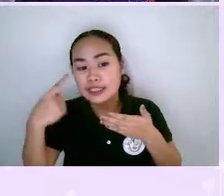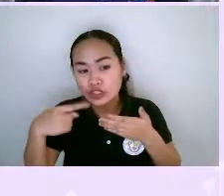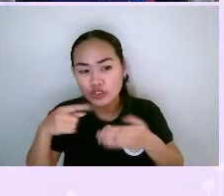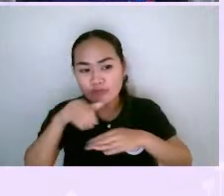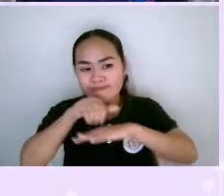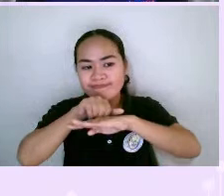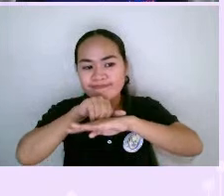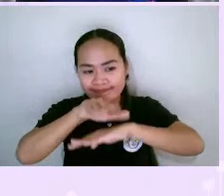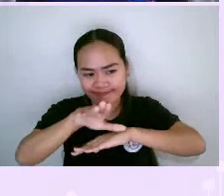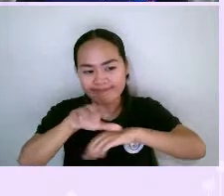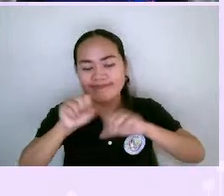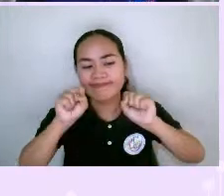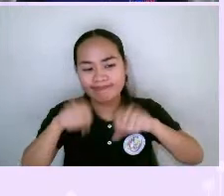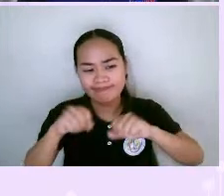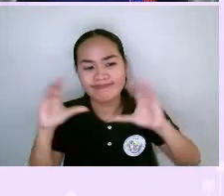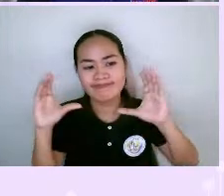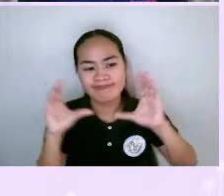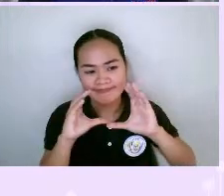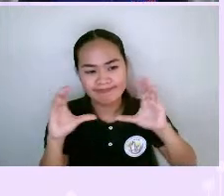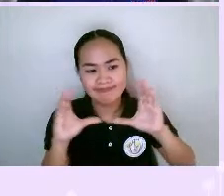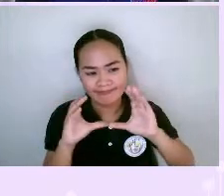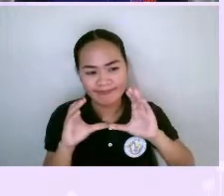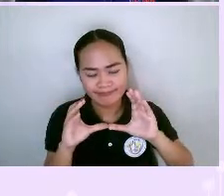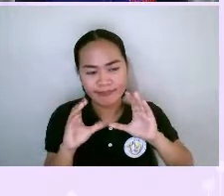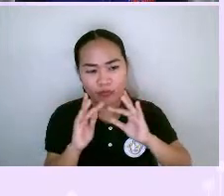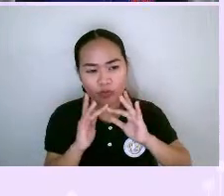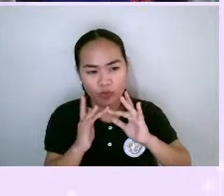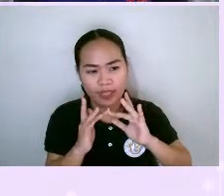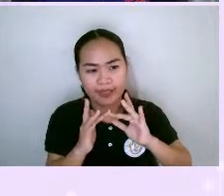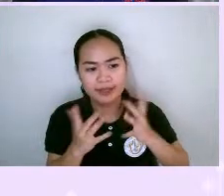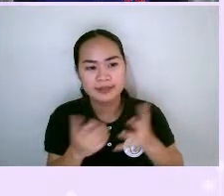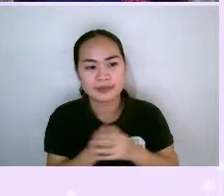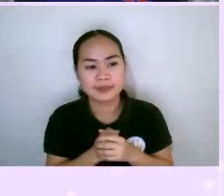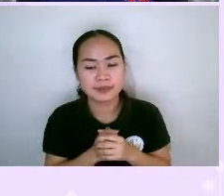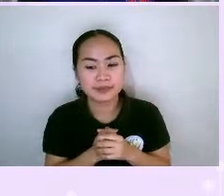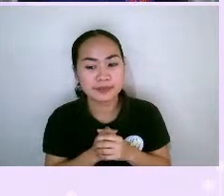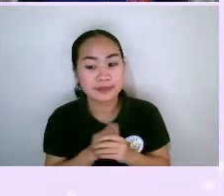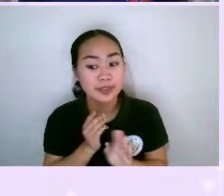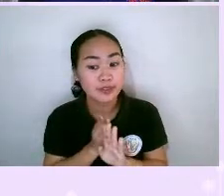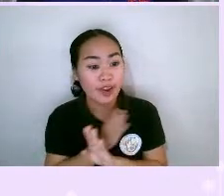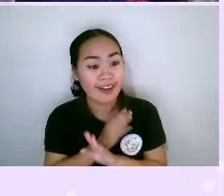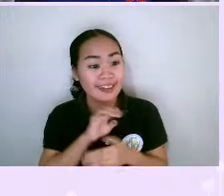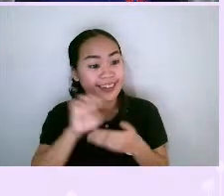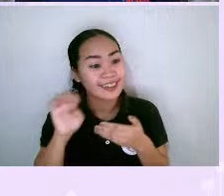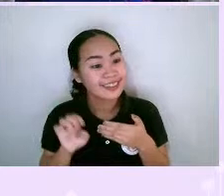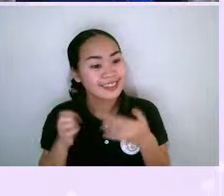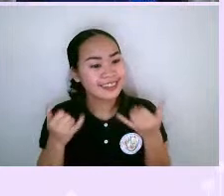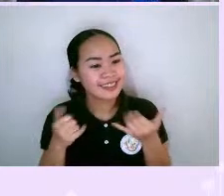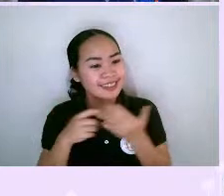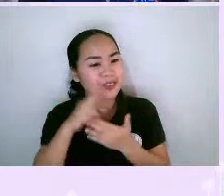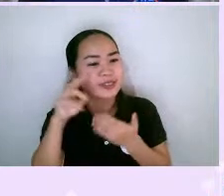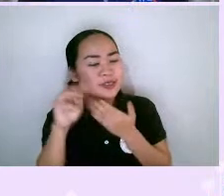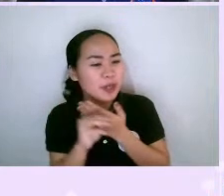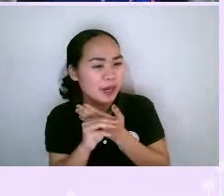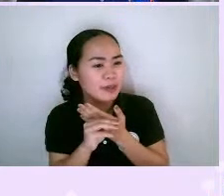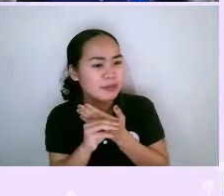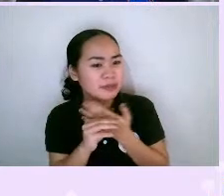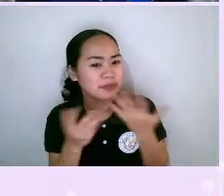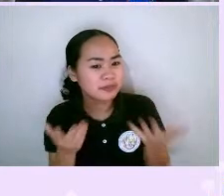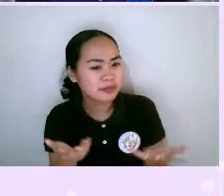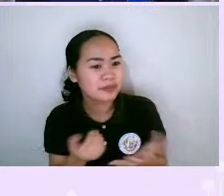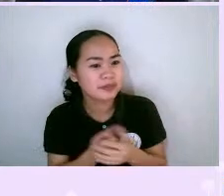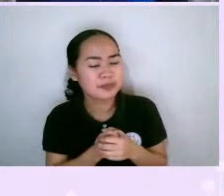na ito ang makakakuha ng e-certificate. At bago tuluyang matapos ang ating programa ngayong hapon, syempre narito